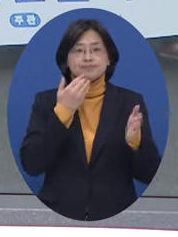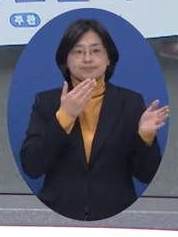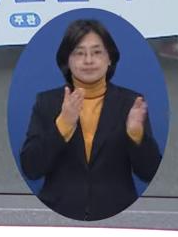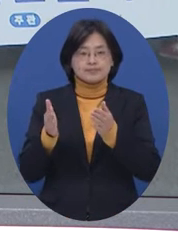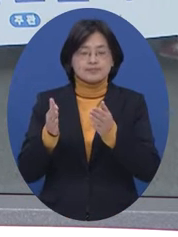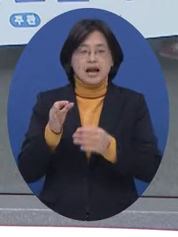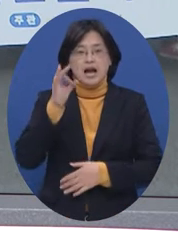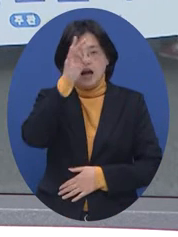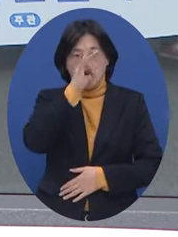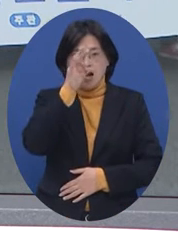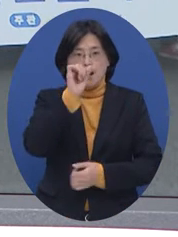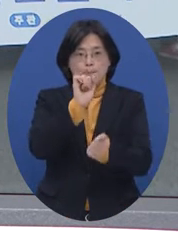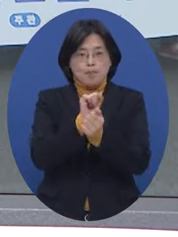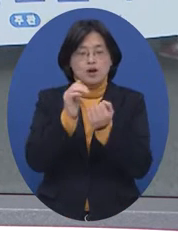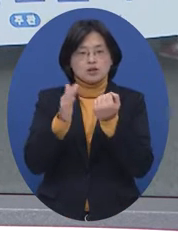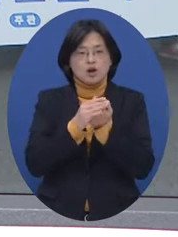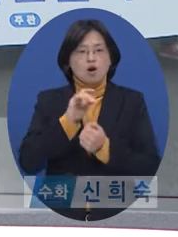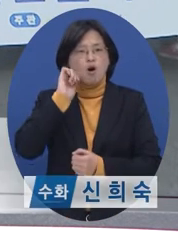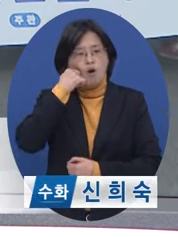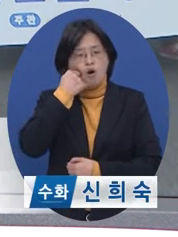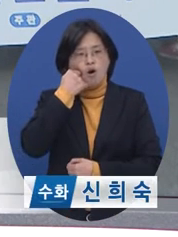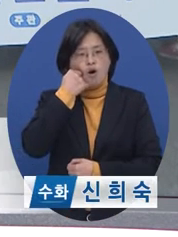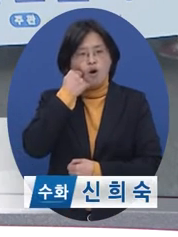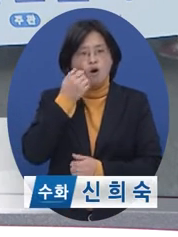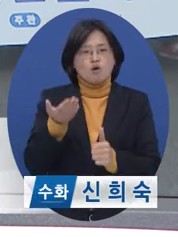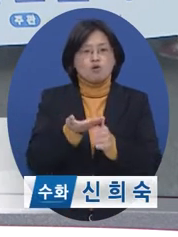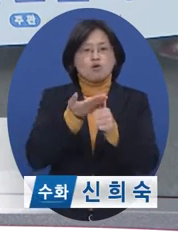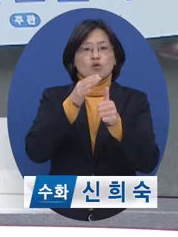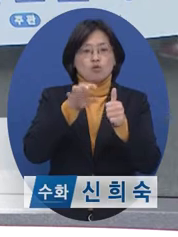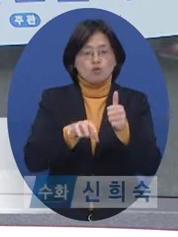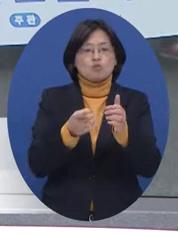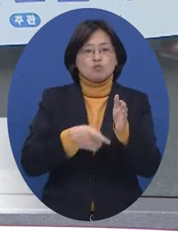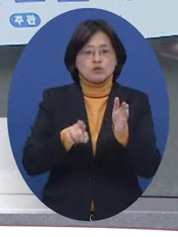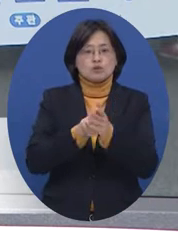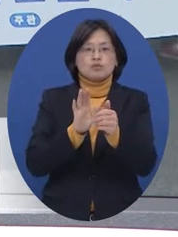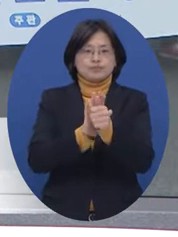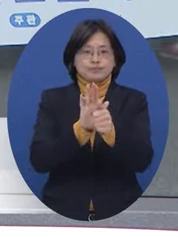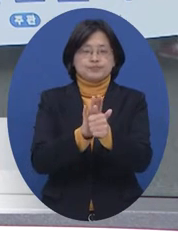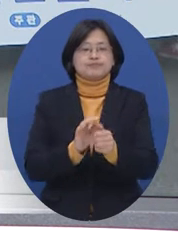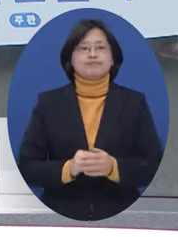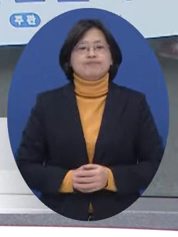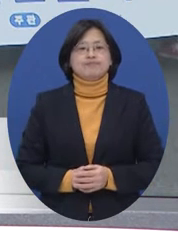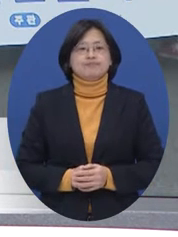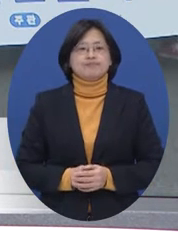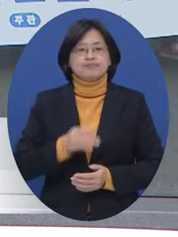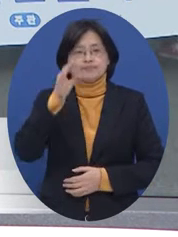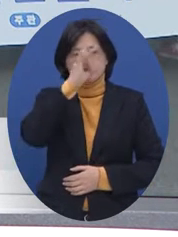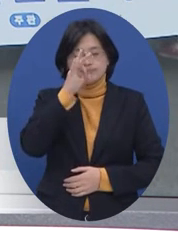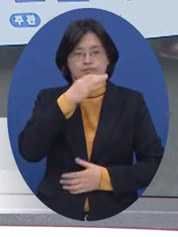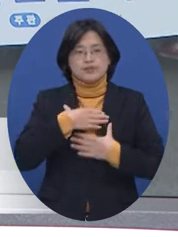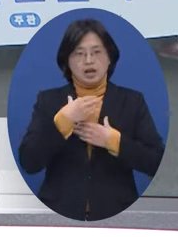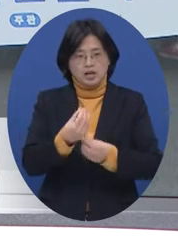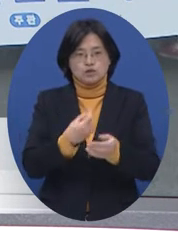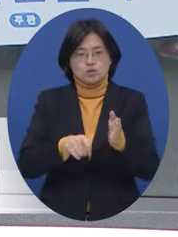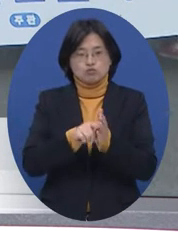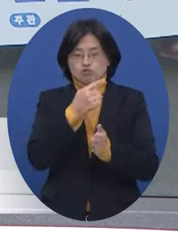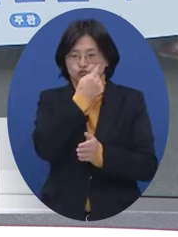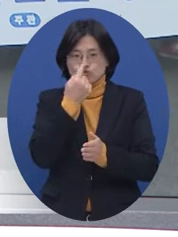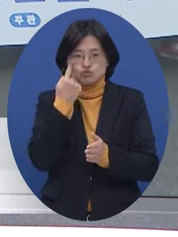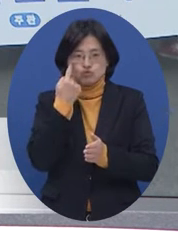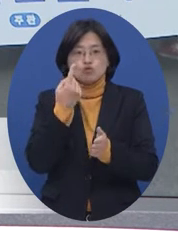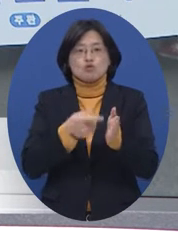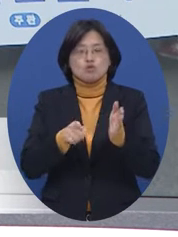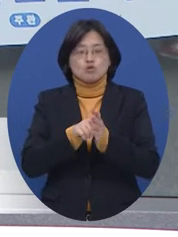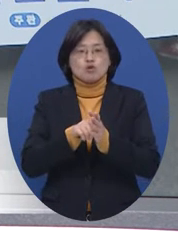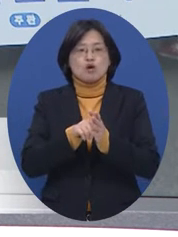경기도가 아프리카 돼지 열병으로 어려움을 겪고 있는 양돈 농가들을 위해 팔을 걷어붙였습니다. 축산물 안전을 직접 눈으로 확인할 수 있는